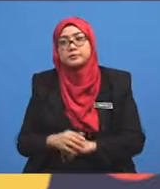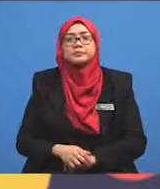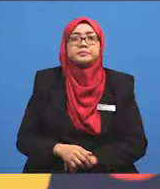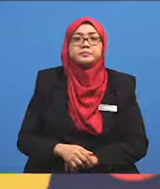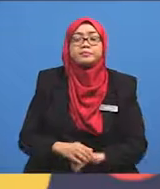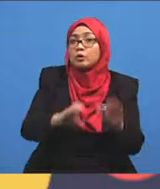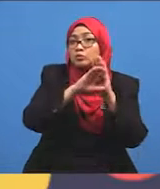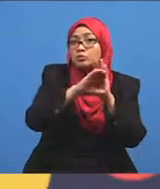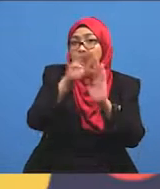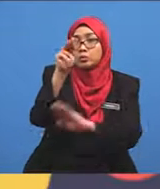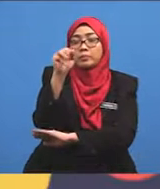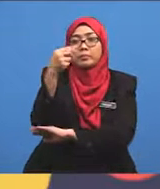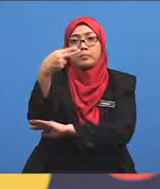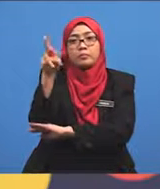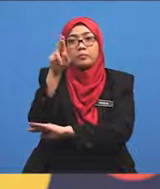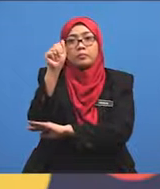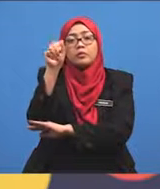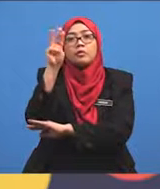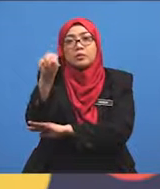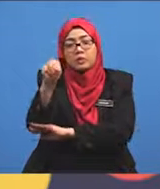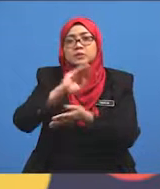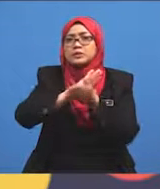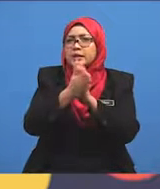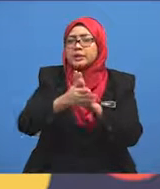mahram yang terjadi dengan sebab perkahwinan,